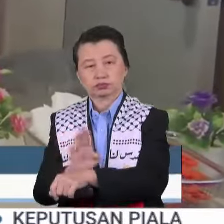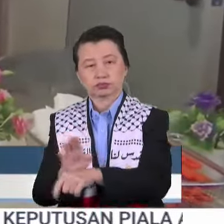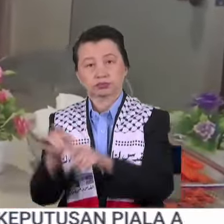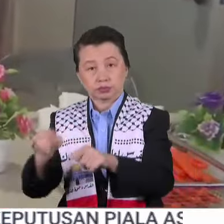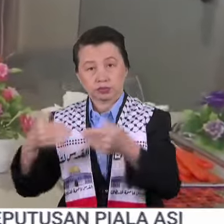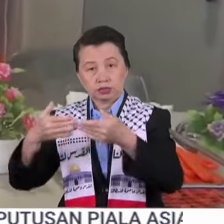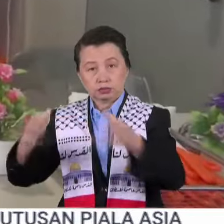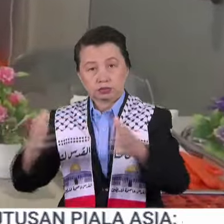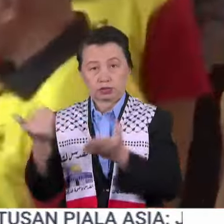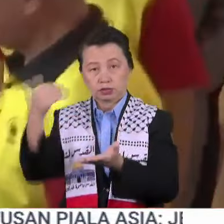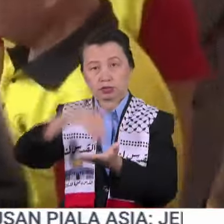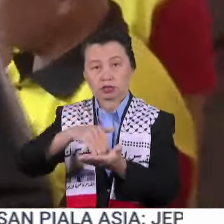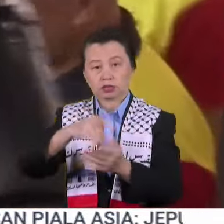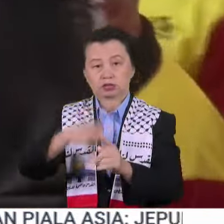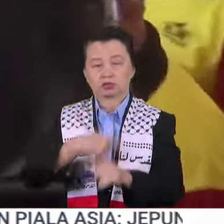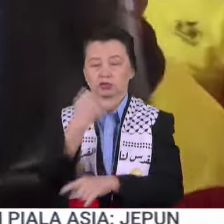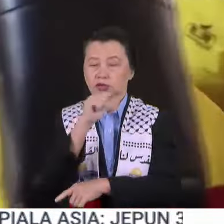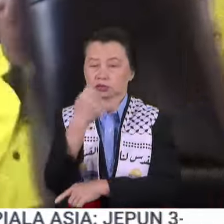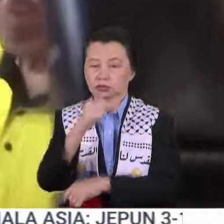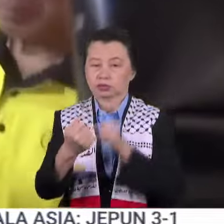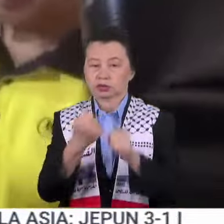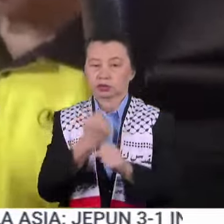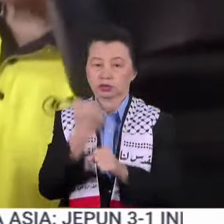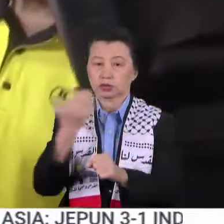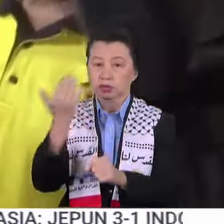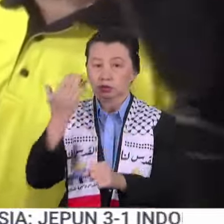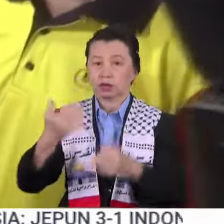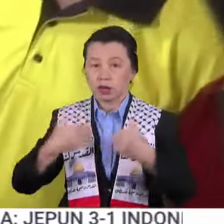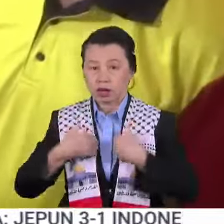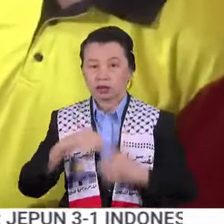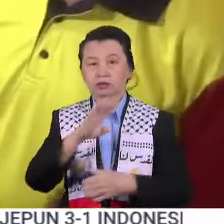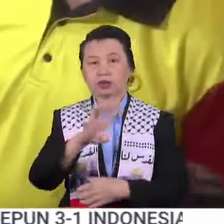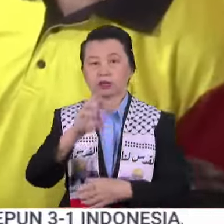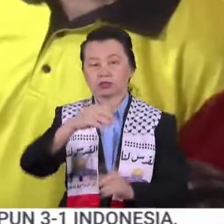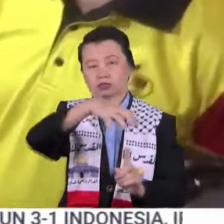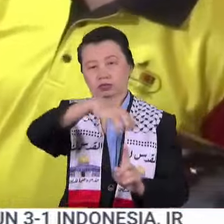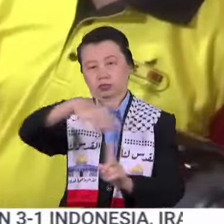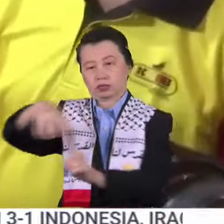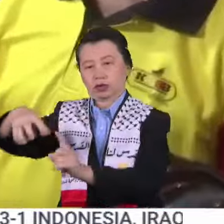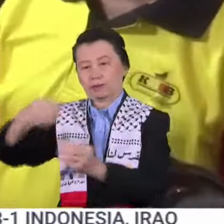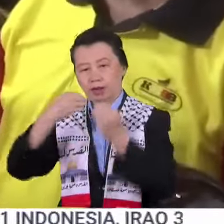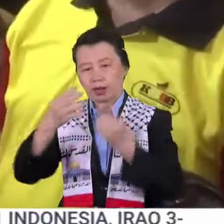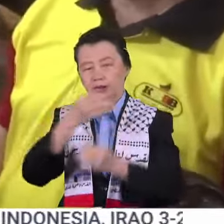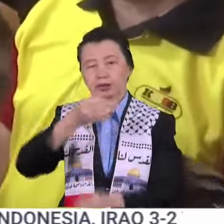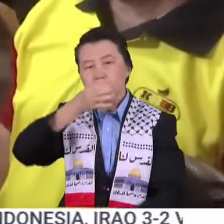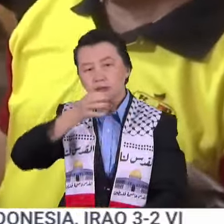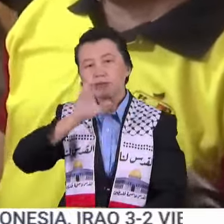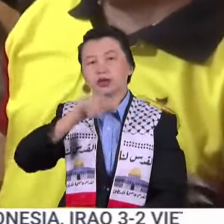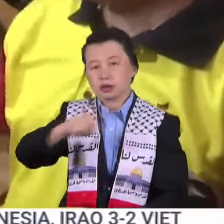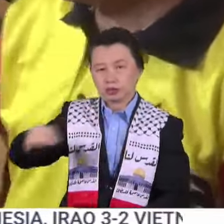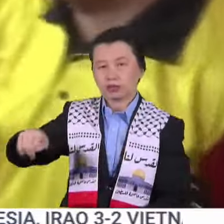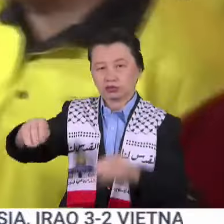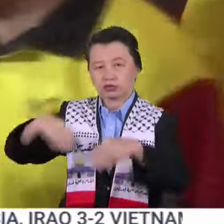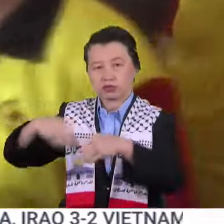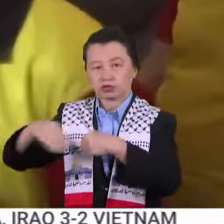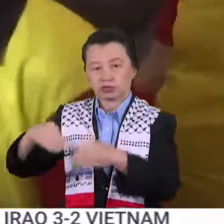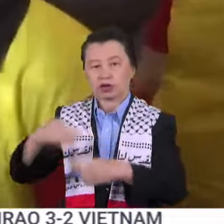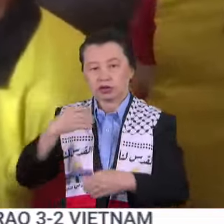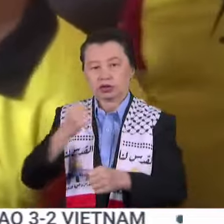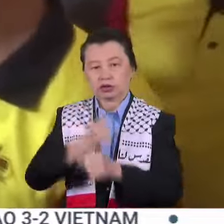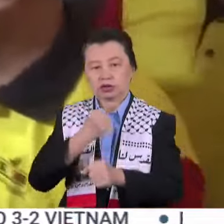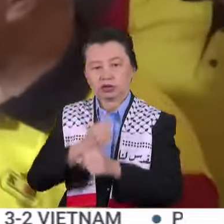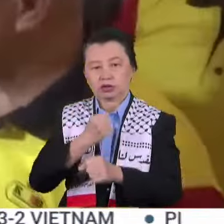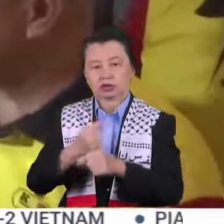yang dibuka semula pada Oktober tahun lepas mempunyai 40 gerai makanan serta minuman dan juga menjual